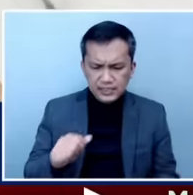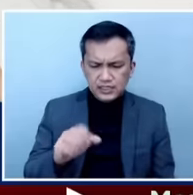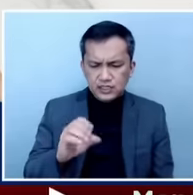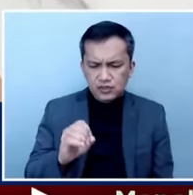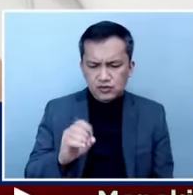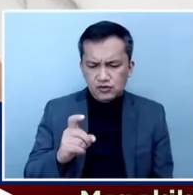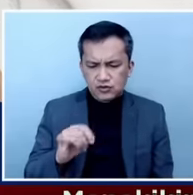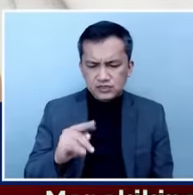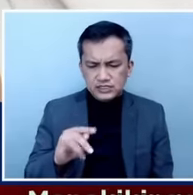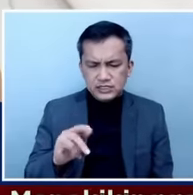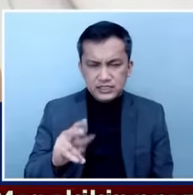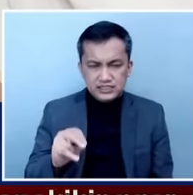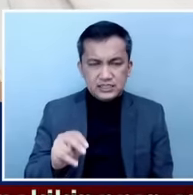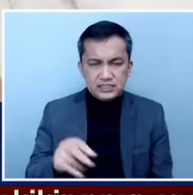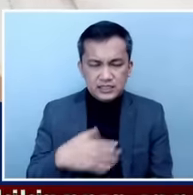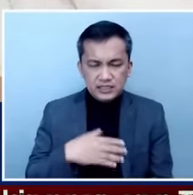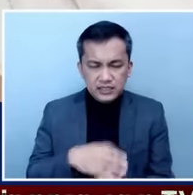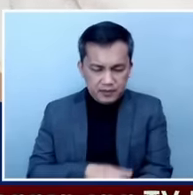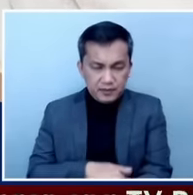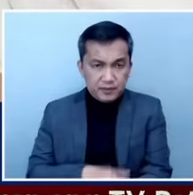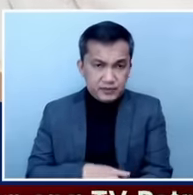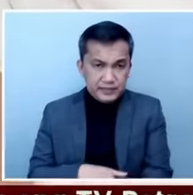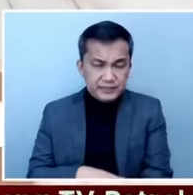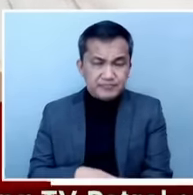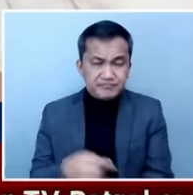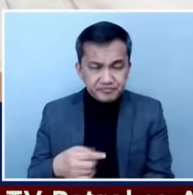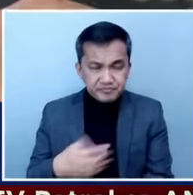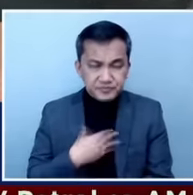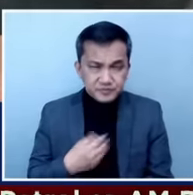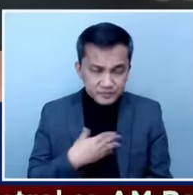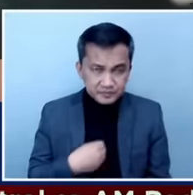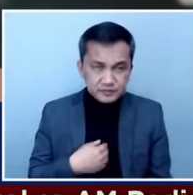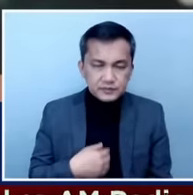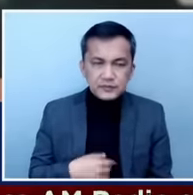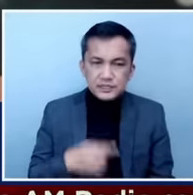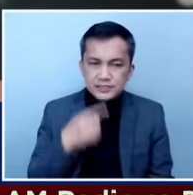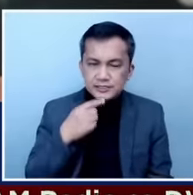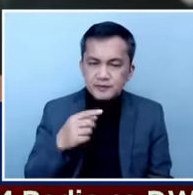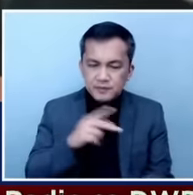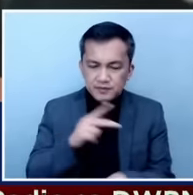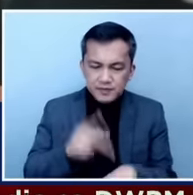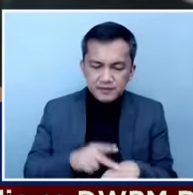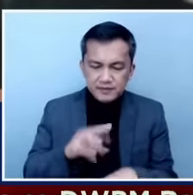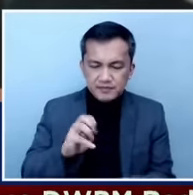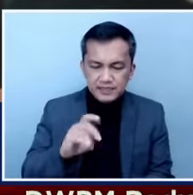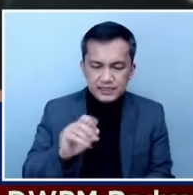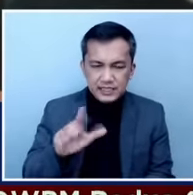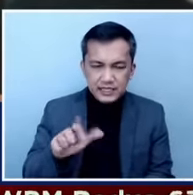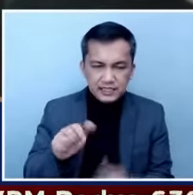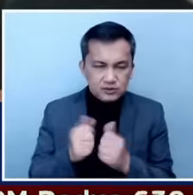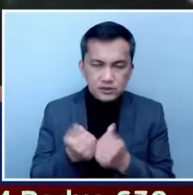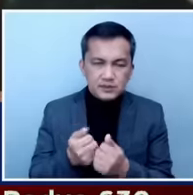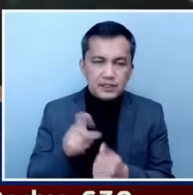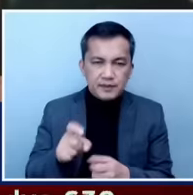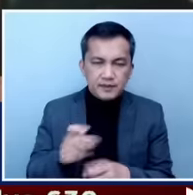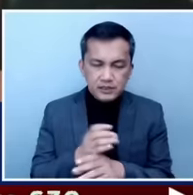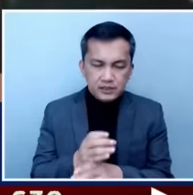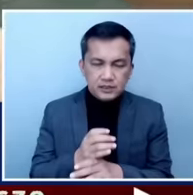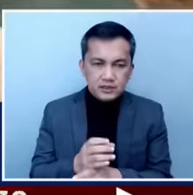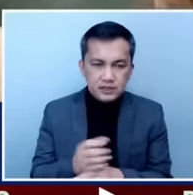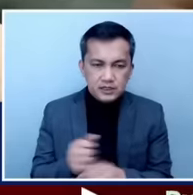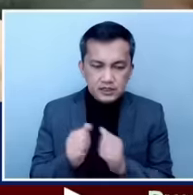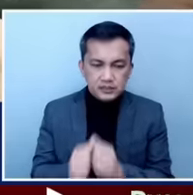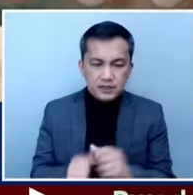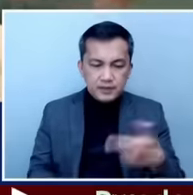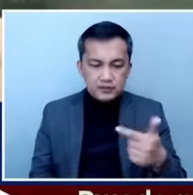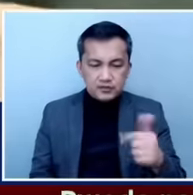ng balat. Pero paalala ng Philippine Medical Association, dapat maging maingat lalo kung isinasabay ang glutathione